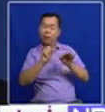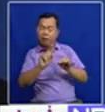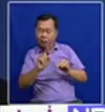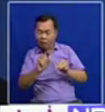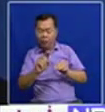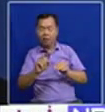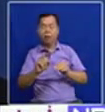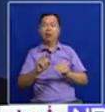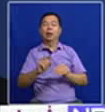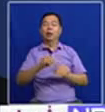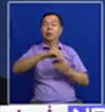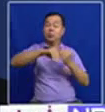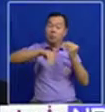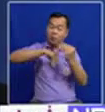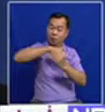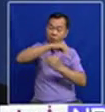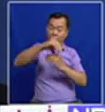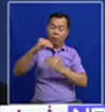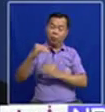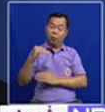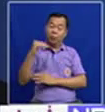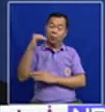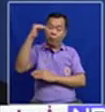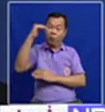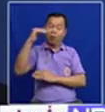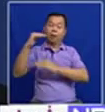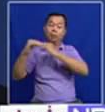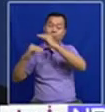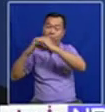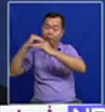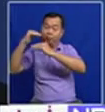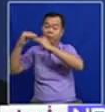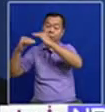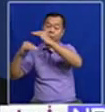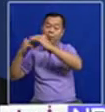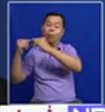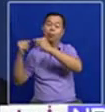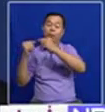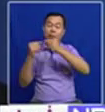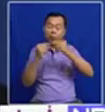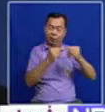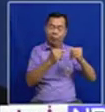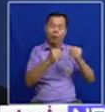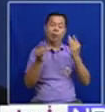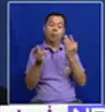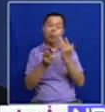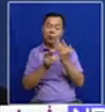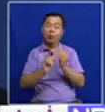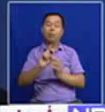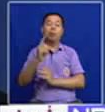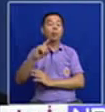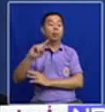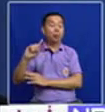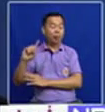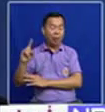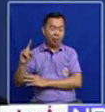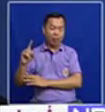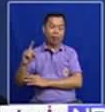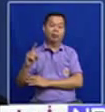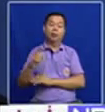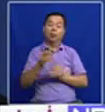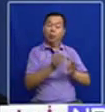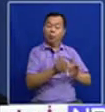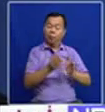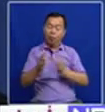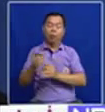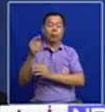ติบโตทางเศรษฐกิจแล้วก็การพัฒนาอย่างยั่งยืนนะครับในเรื่องการสร้างเทคโนโลยีใหม่ก็ให้ทุกคนทุกส่วนได้มีความ